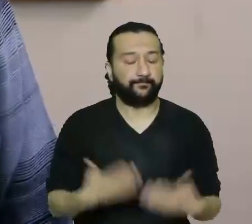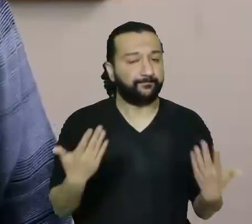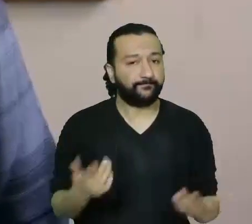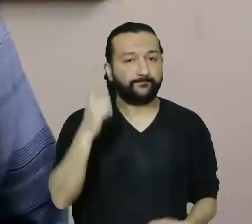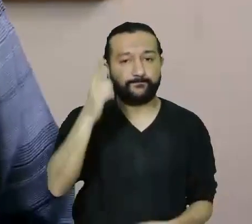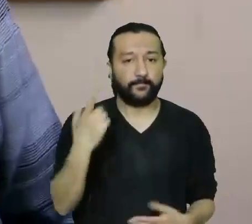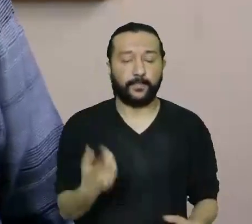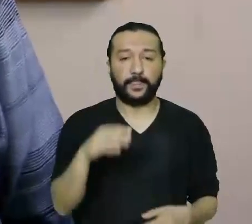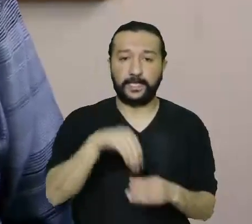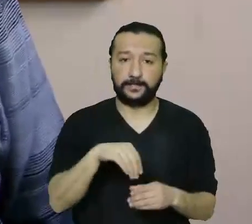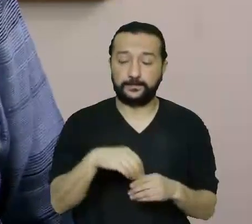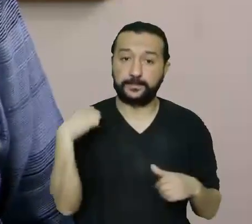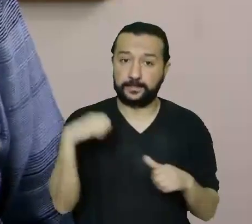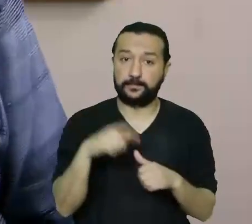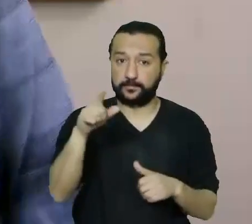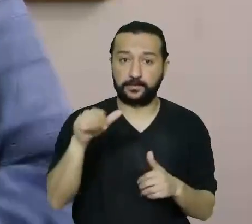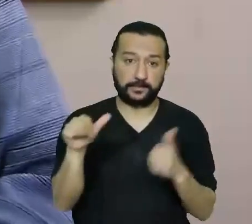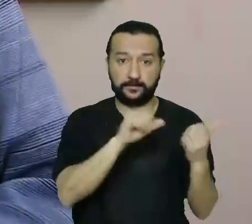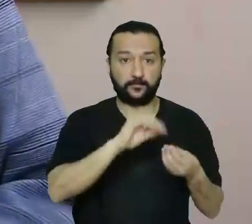ya? Merkür'ü geri mi gidiyor?